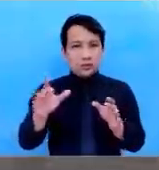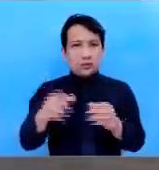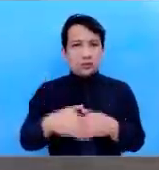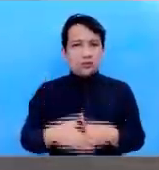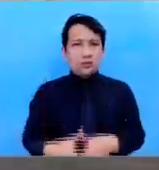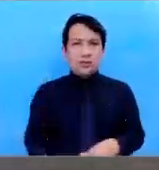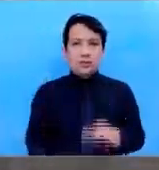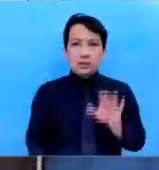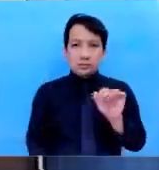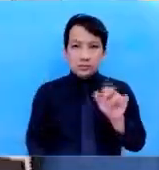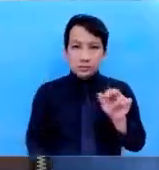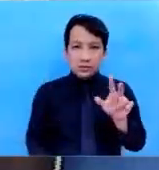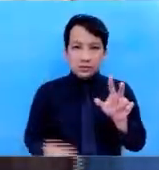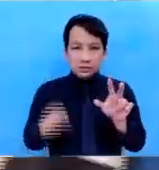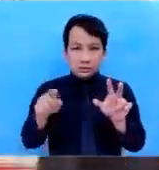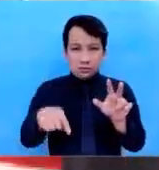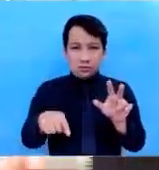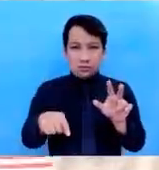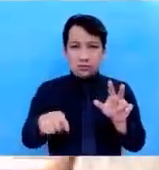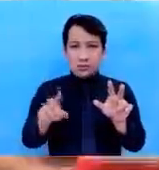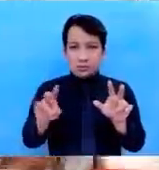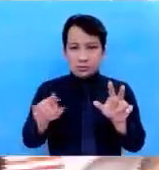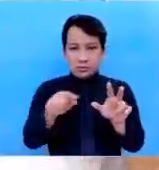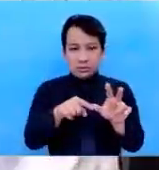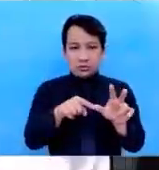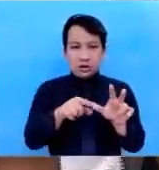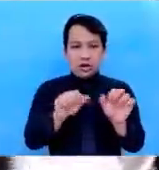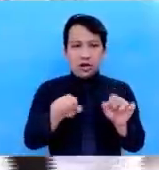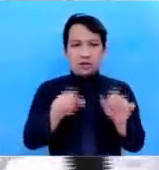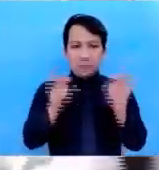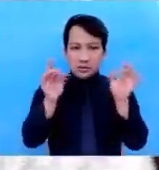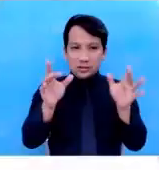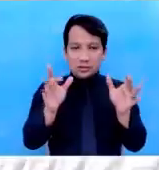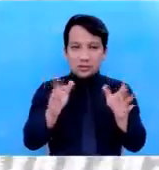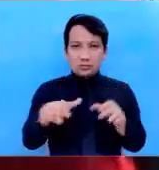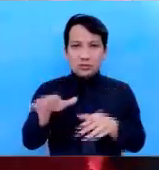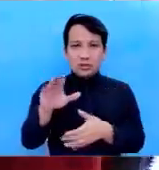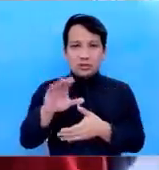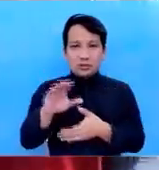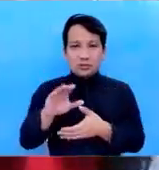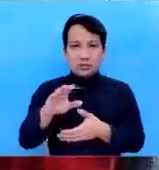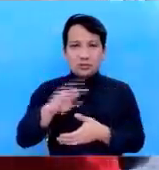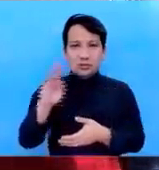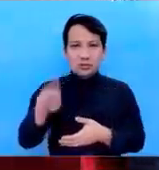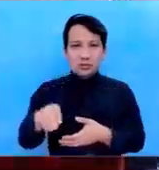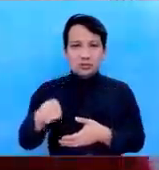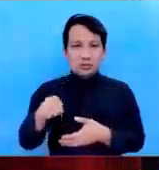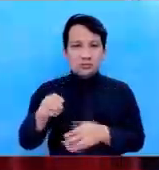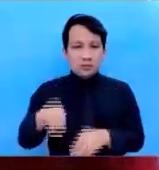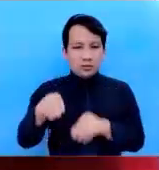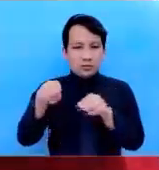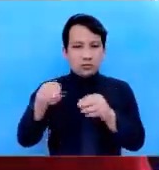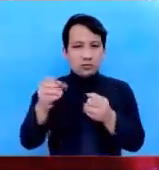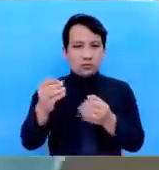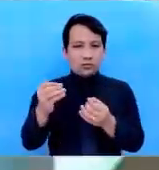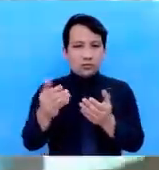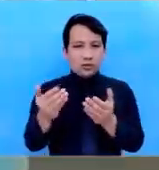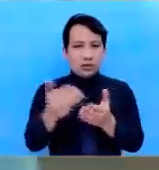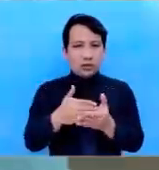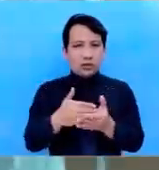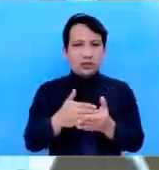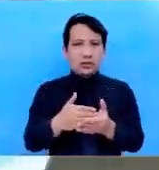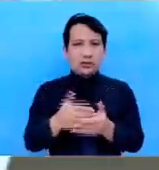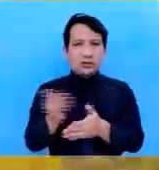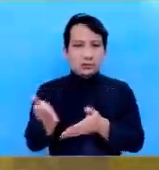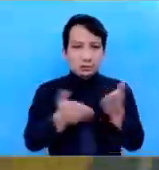sa NCR ang nasa moderate risk, maliban sa Caloocan, Malabon, Navotas at Valenzuela. Dumarami rin ulit ang mga nao-ospital